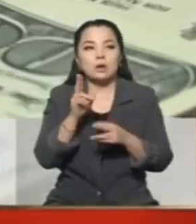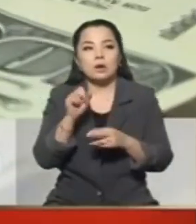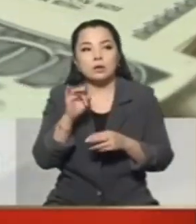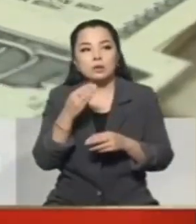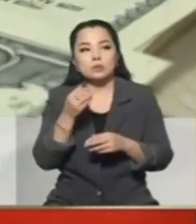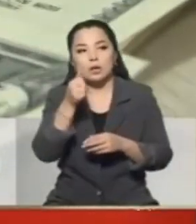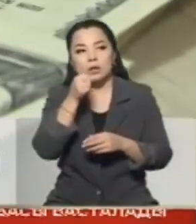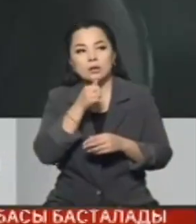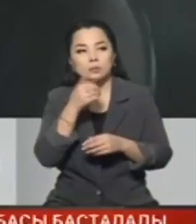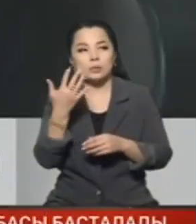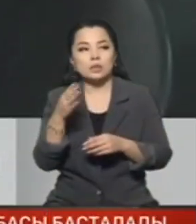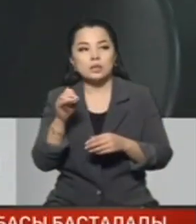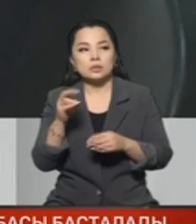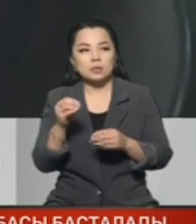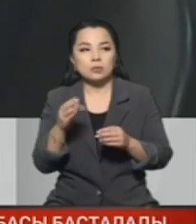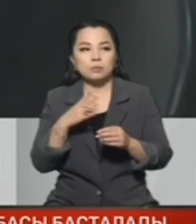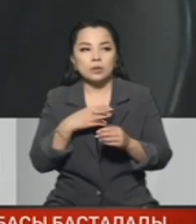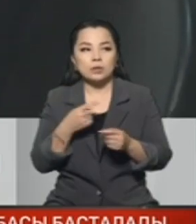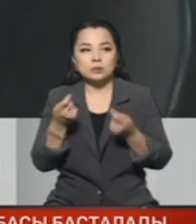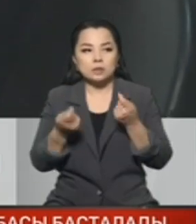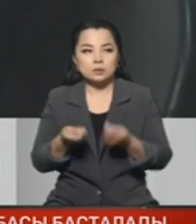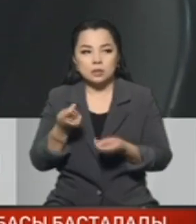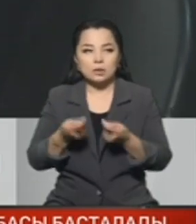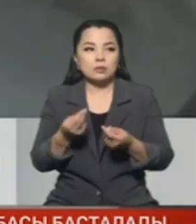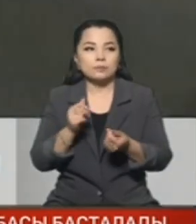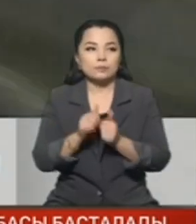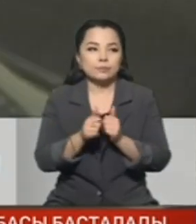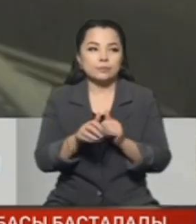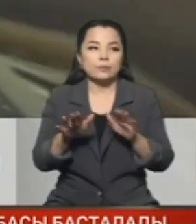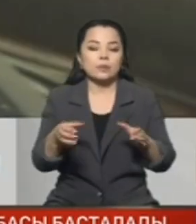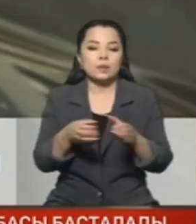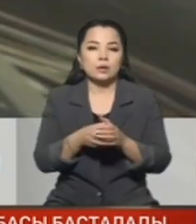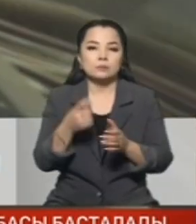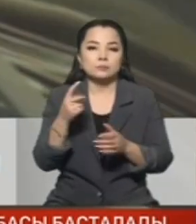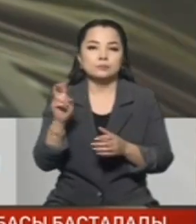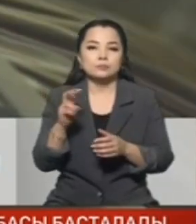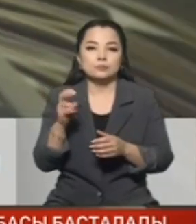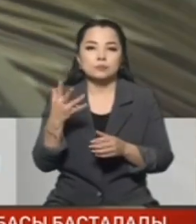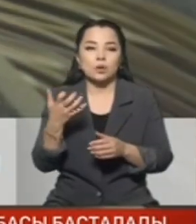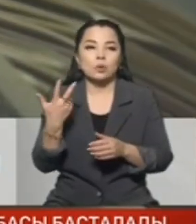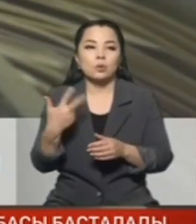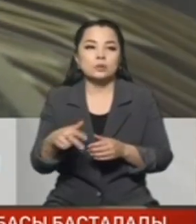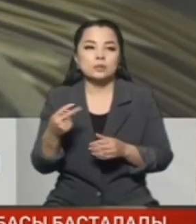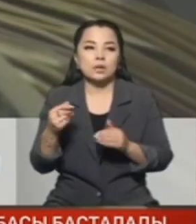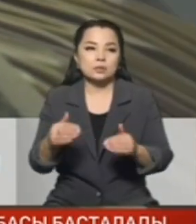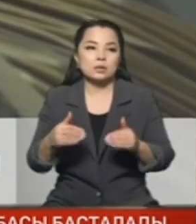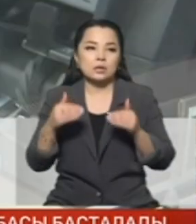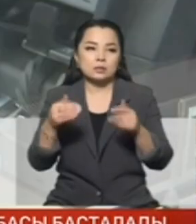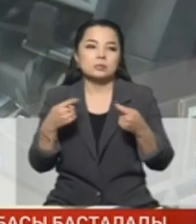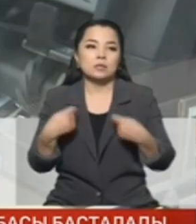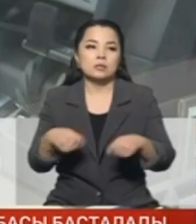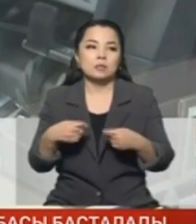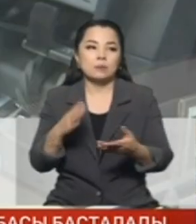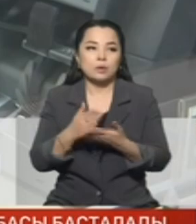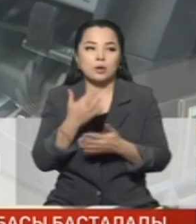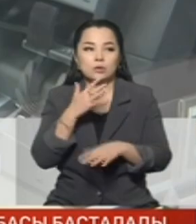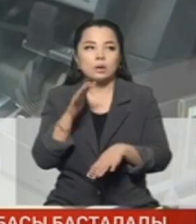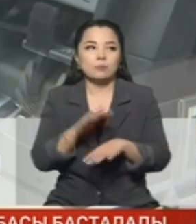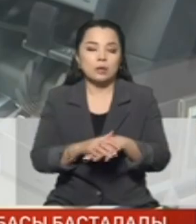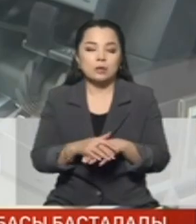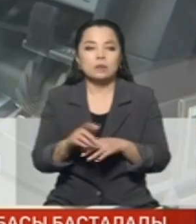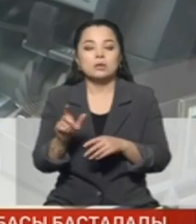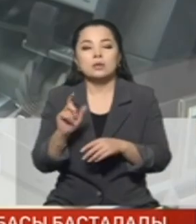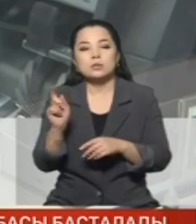айында теңге 5%-ға әлсіреді. Ақша айырбастау бекеттерінде 1 ақш доллары 530 теңгеге дейін сатылып жатыр. Ұлттық банк